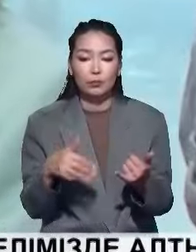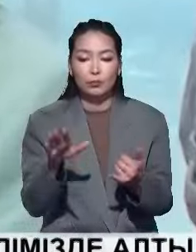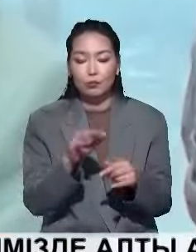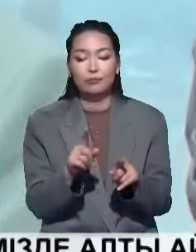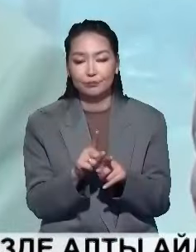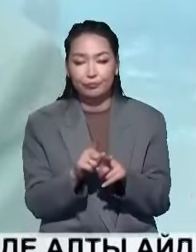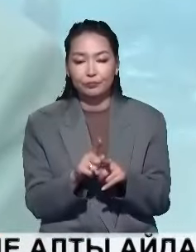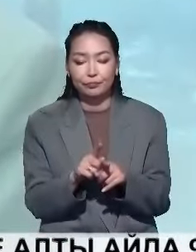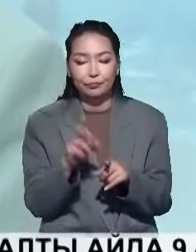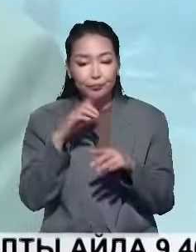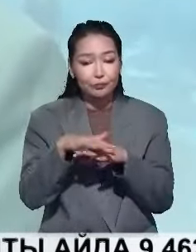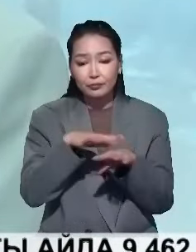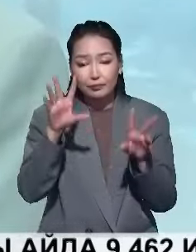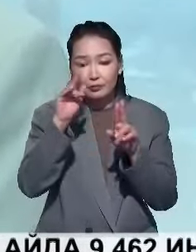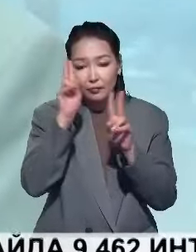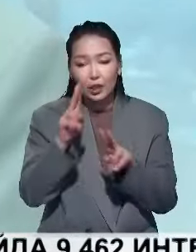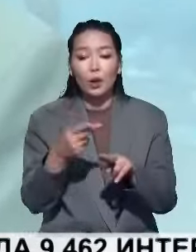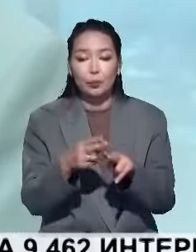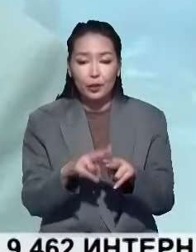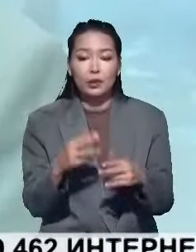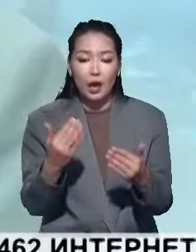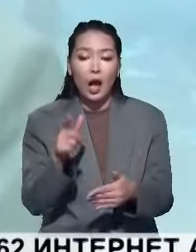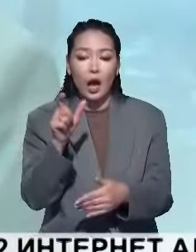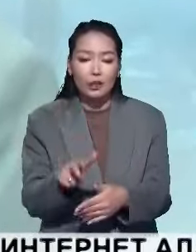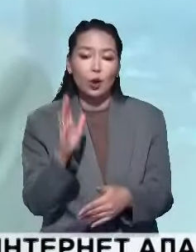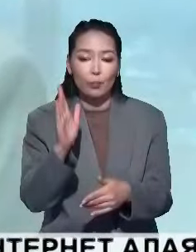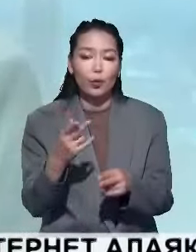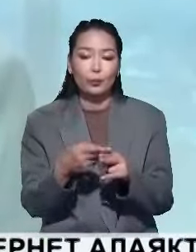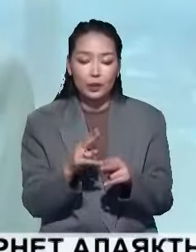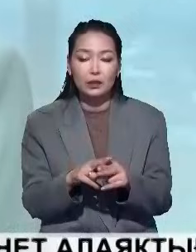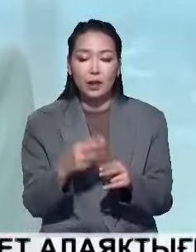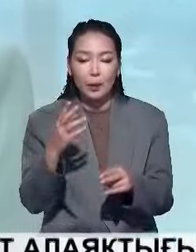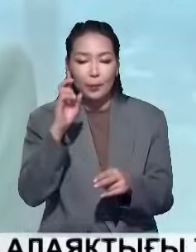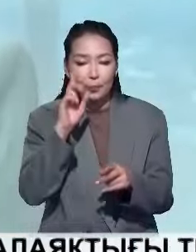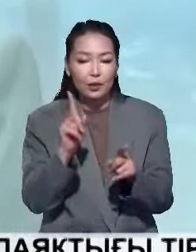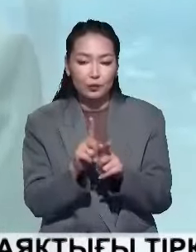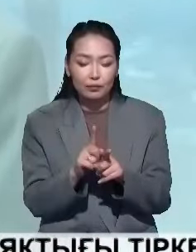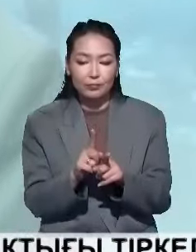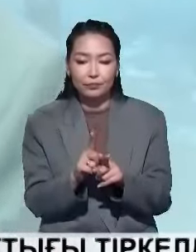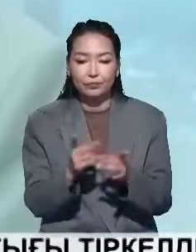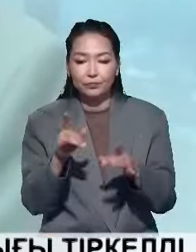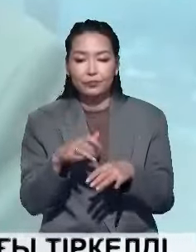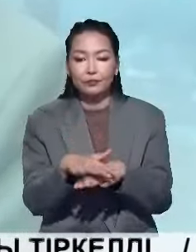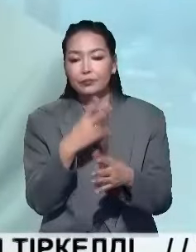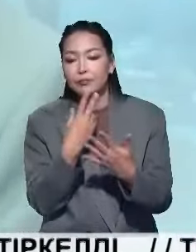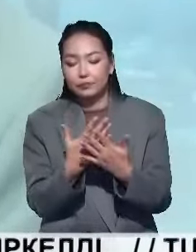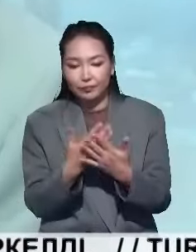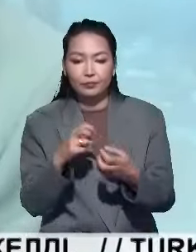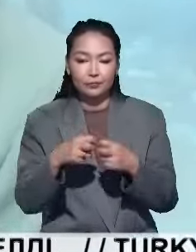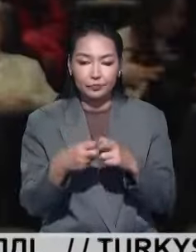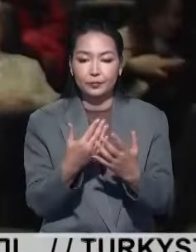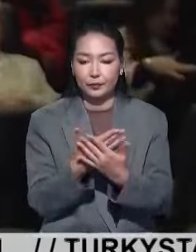мемлекетке тән емес. Бүкіл әлем бойынша шетелдік мемлекеттегі тұратын адамдардың да көкейкесті мәселесі деп